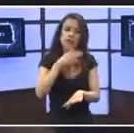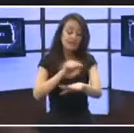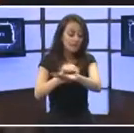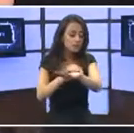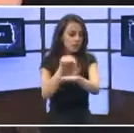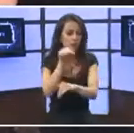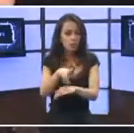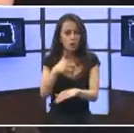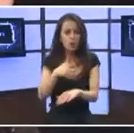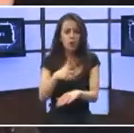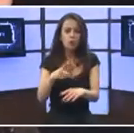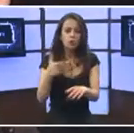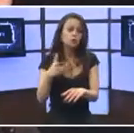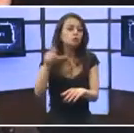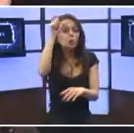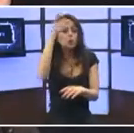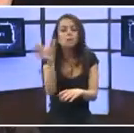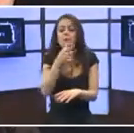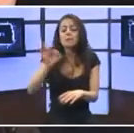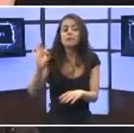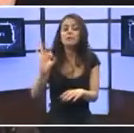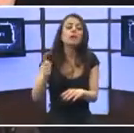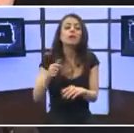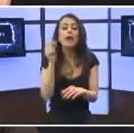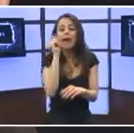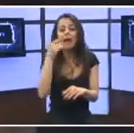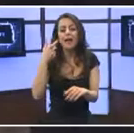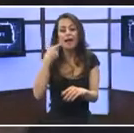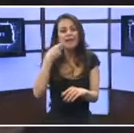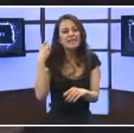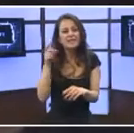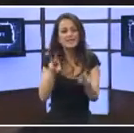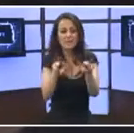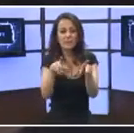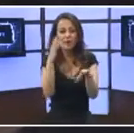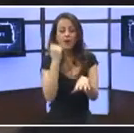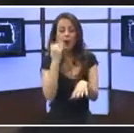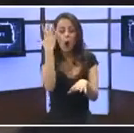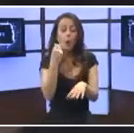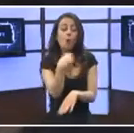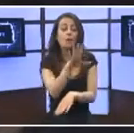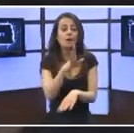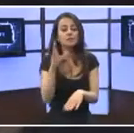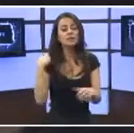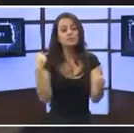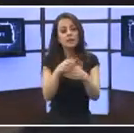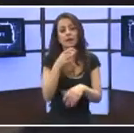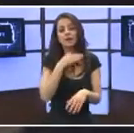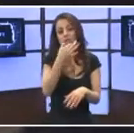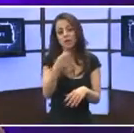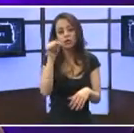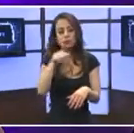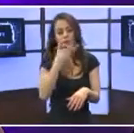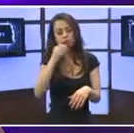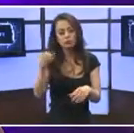bu ülkede hiçbir şey... Kesinlikle öyle. Eskisi gibi olmaz. Biz İnsanın tekrar teşekkür ediyoruz ki böyle sonra. Güzel işlere imza attığınız için, böyle